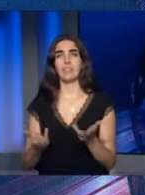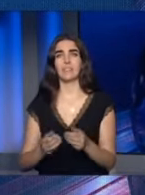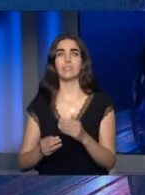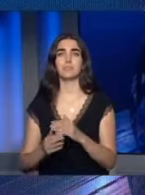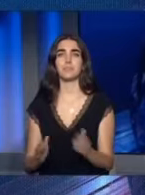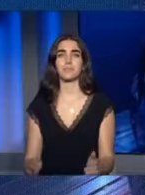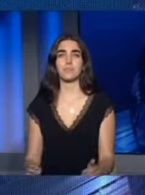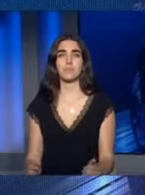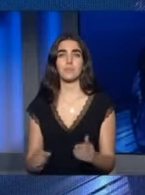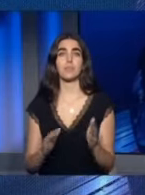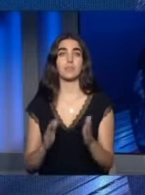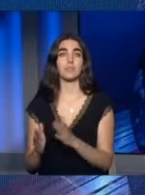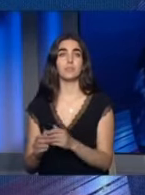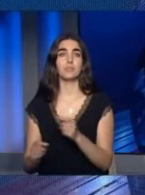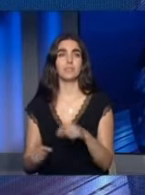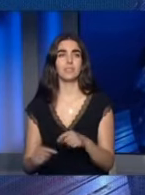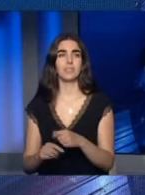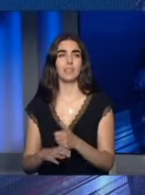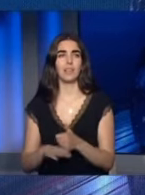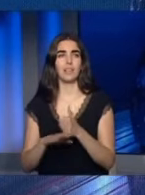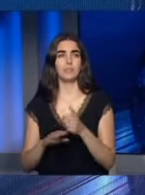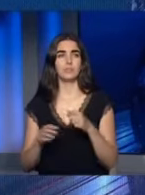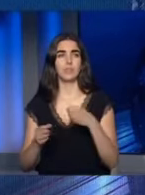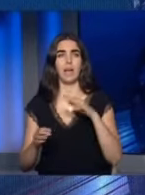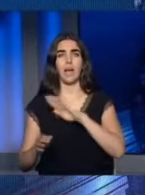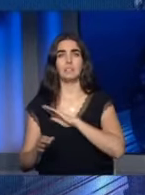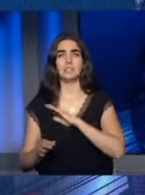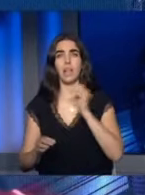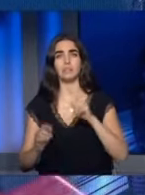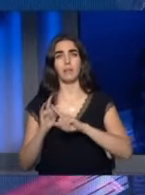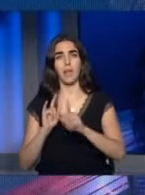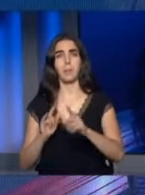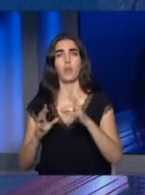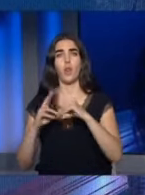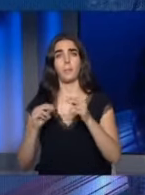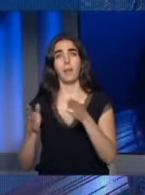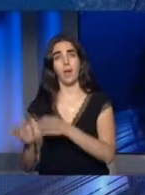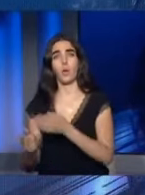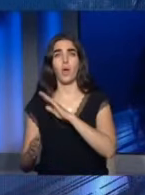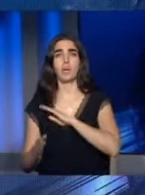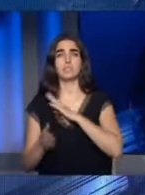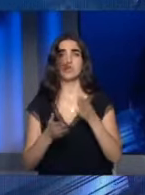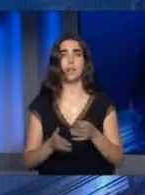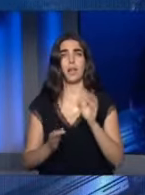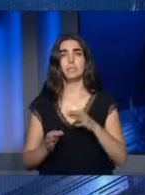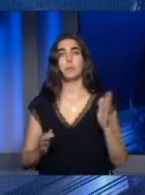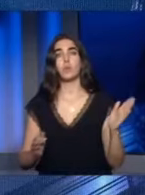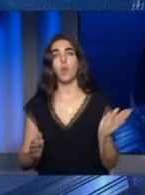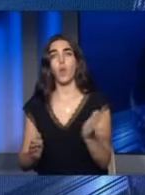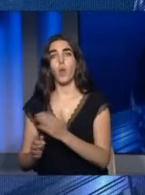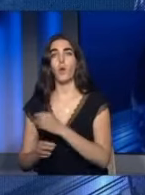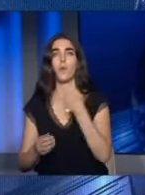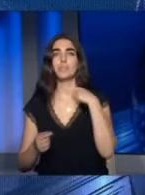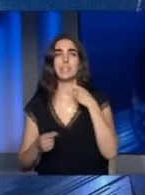مواصفات ومعايير متوافره فيه اننا من خلال ما يحصل في غزه وما يجري على الجبهه في لبنان